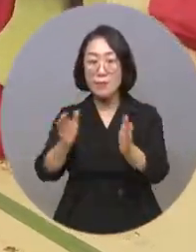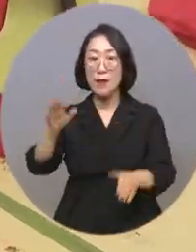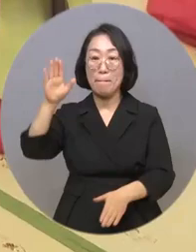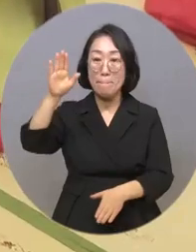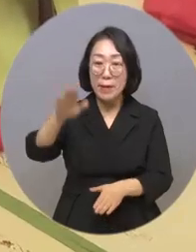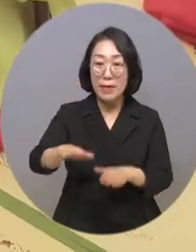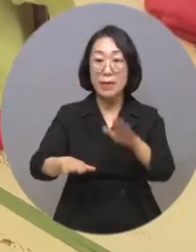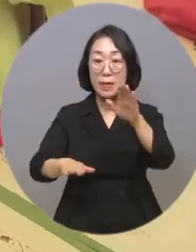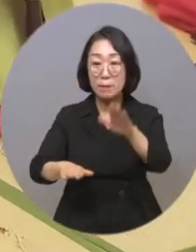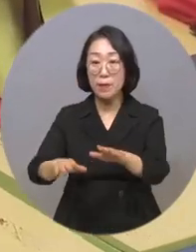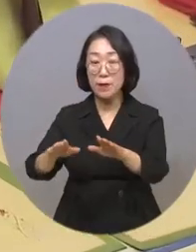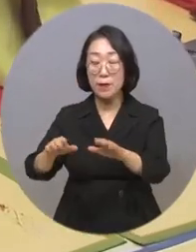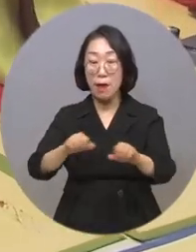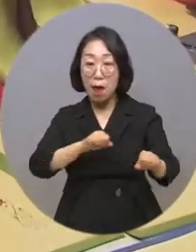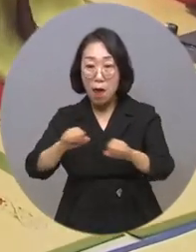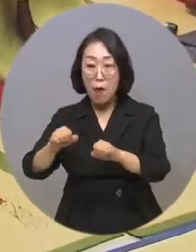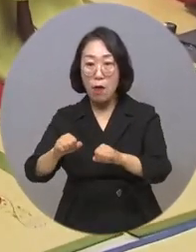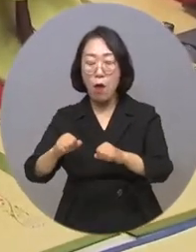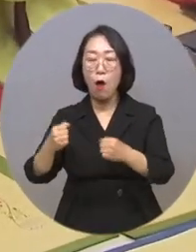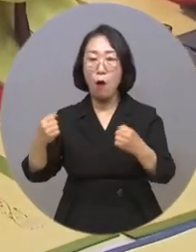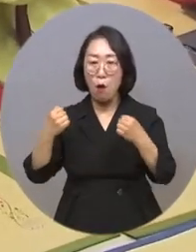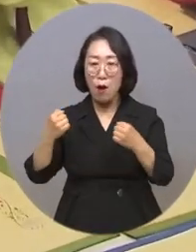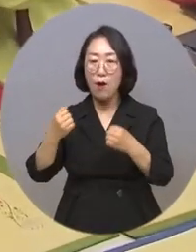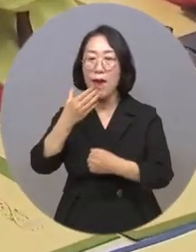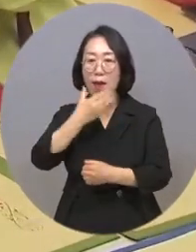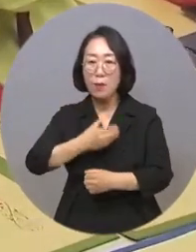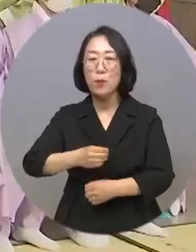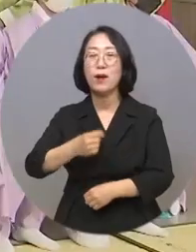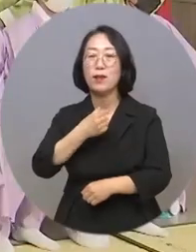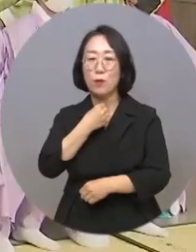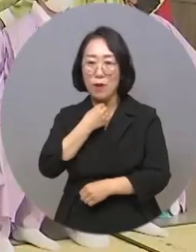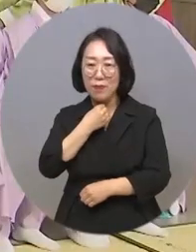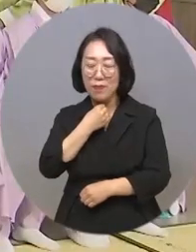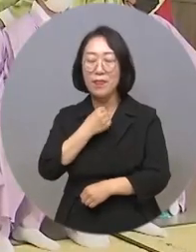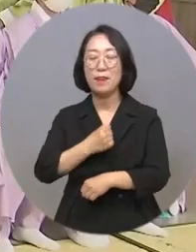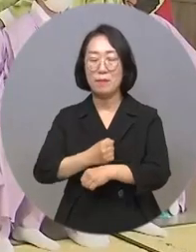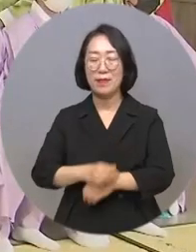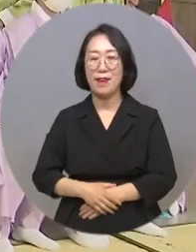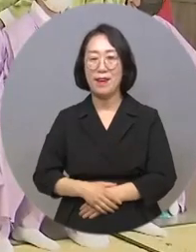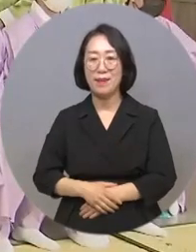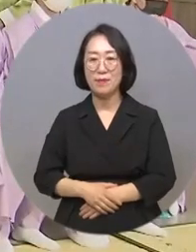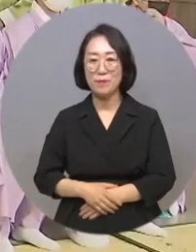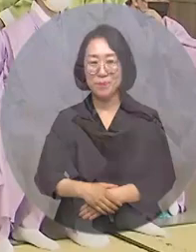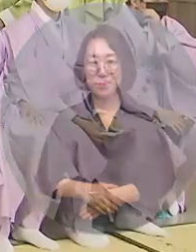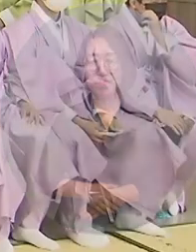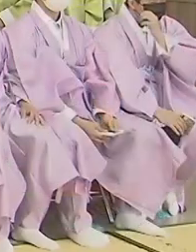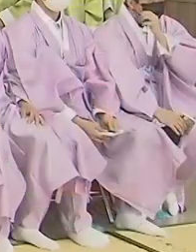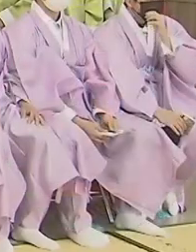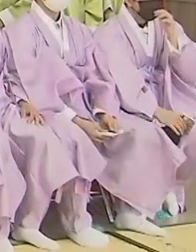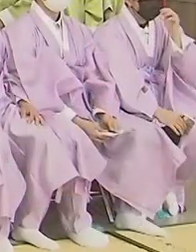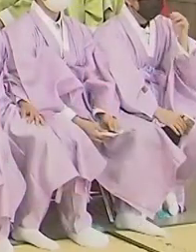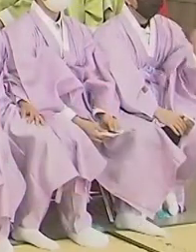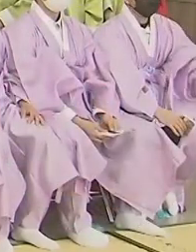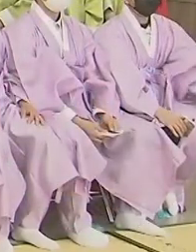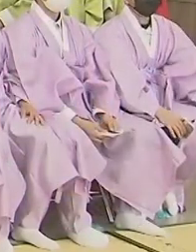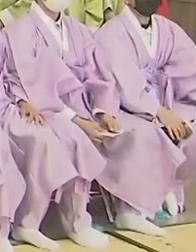걸음 항상 건강하고 행복하길 응원합니다. 복지TV 전북방송